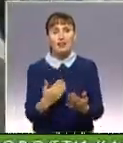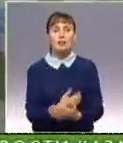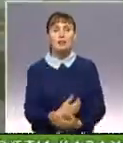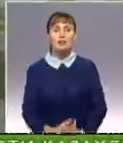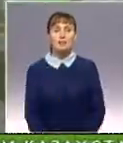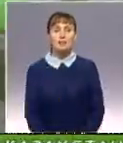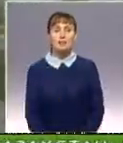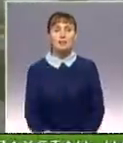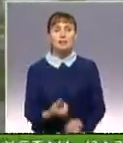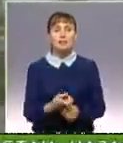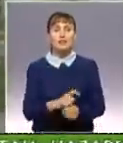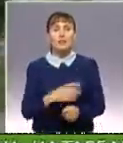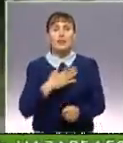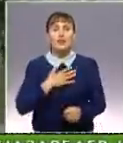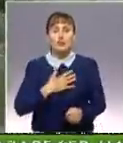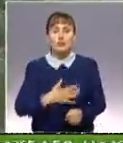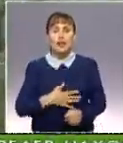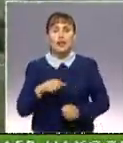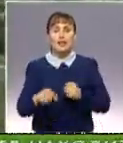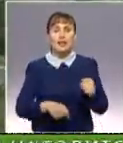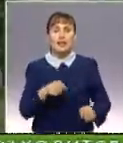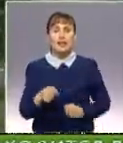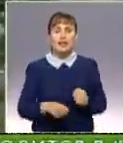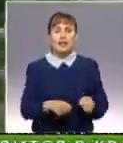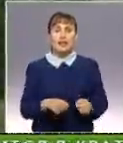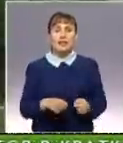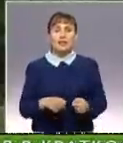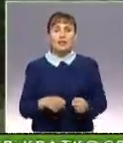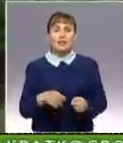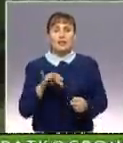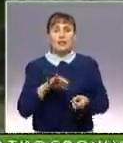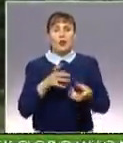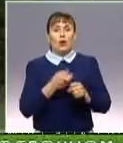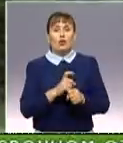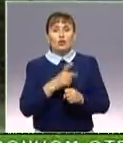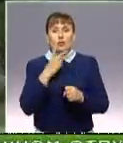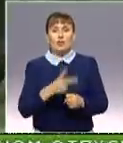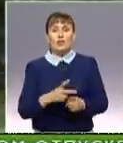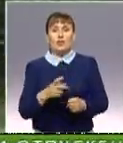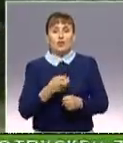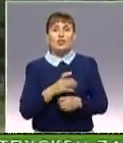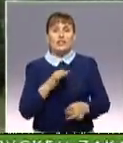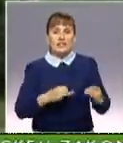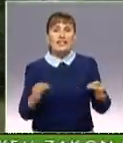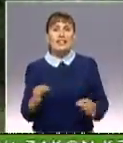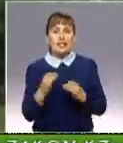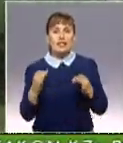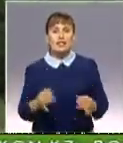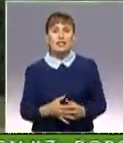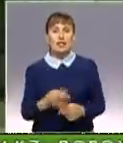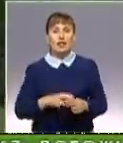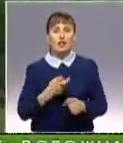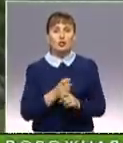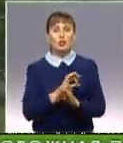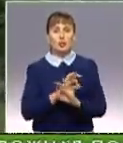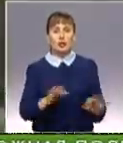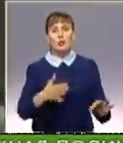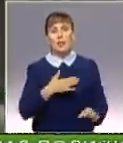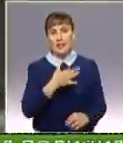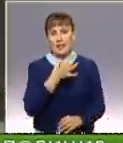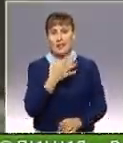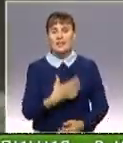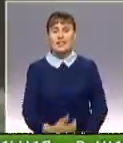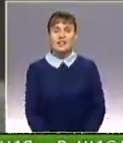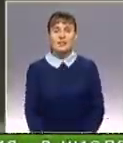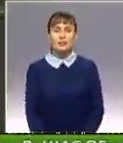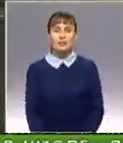эмоциями. Очень приятно, по крайней мере, ехать среди большинства количества велосипедистов. Это очень здорово. Мне нравится.